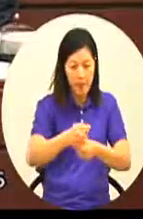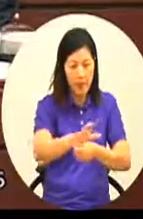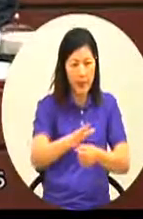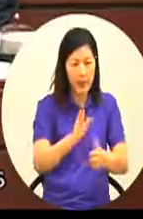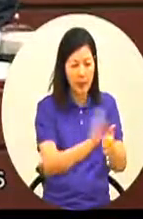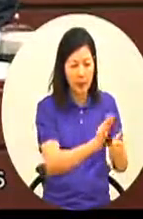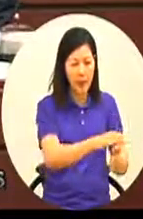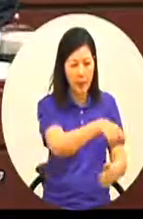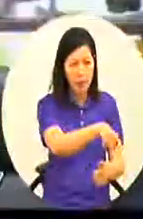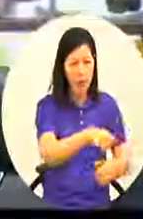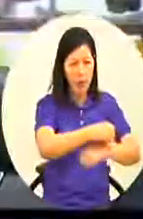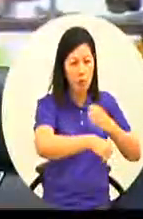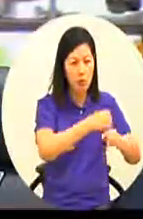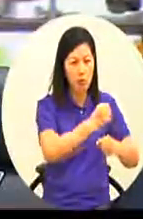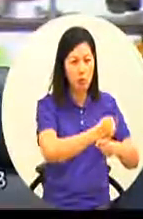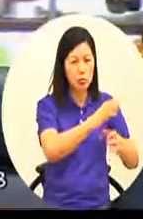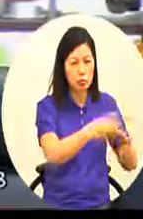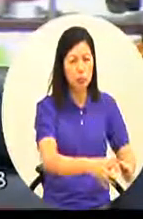有。